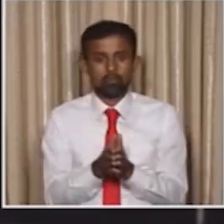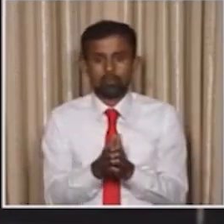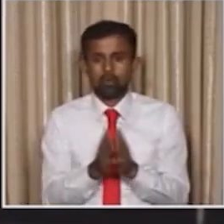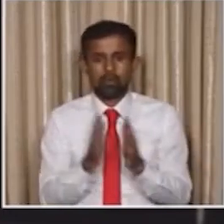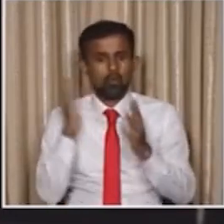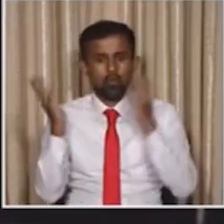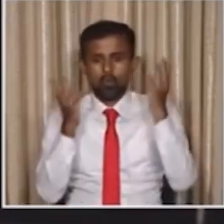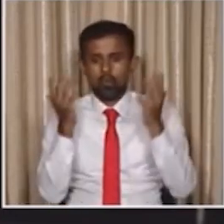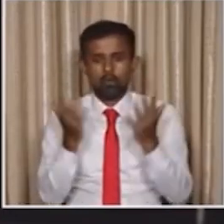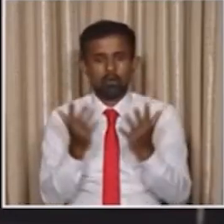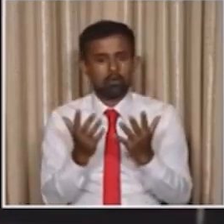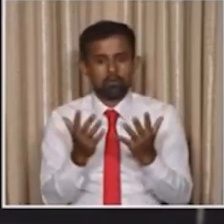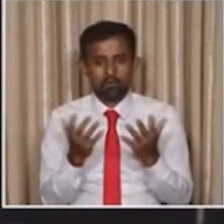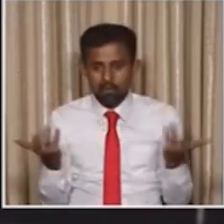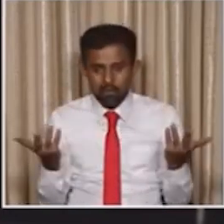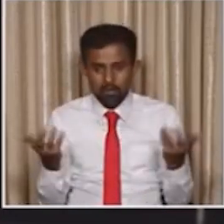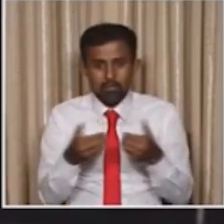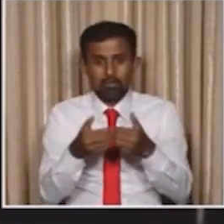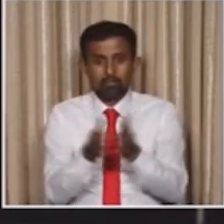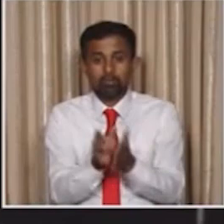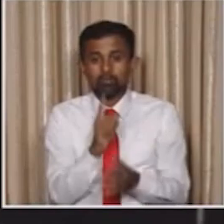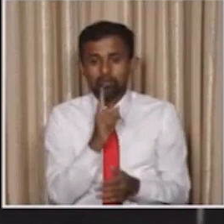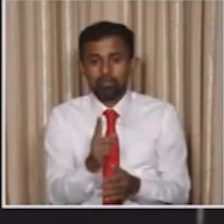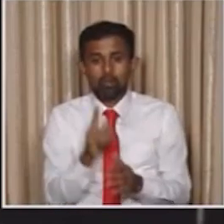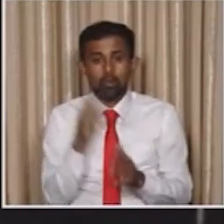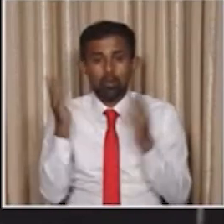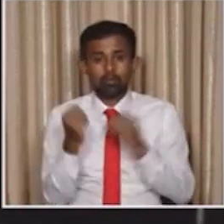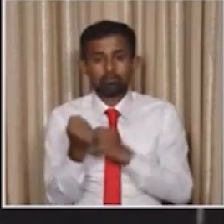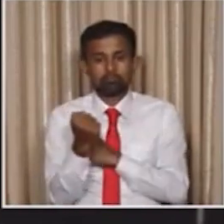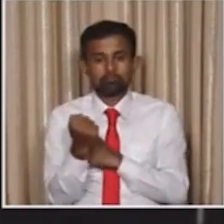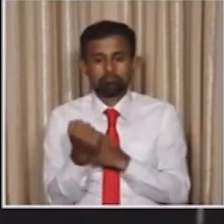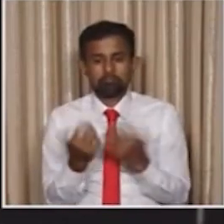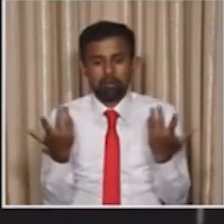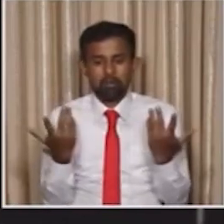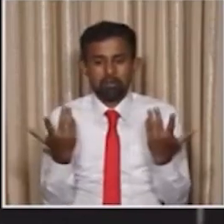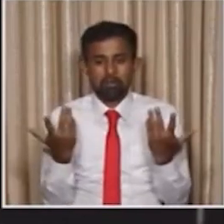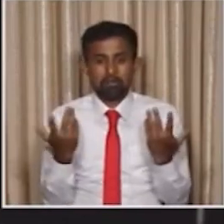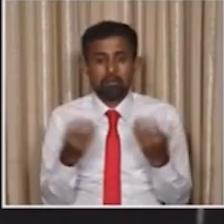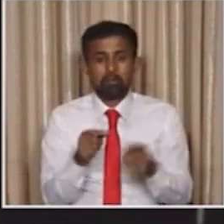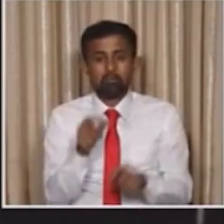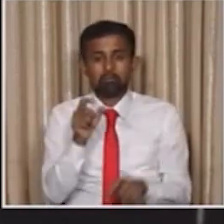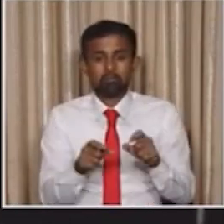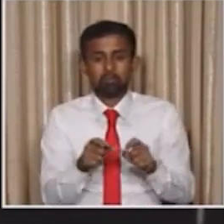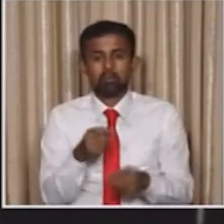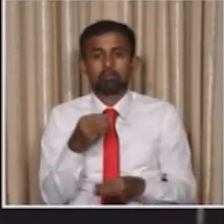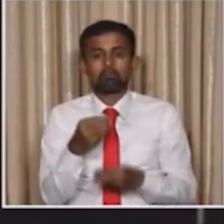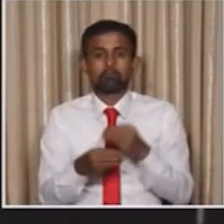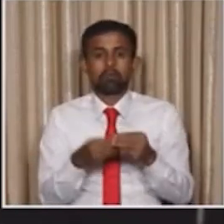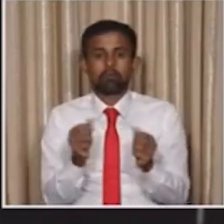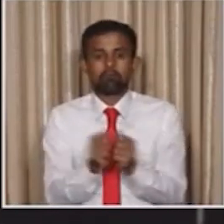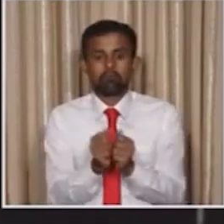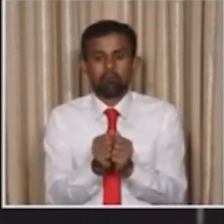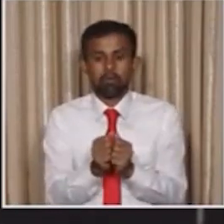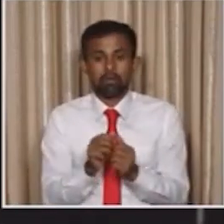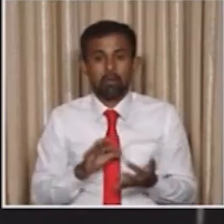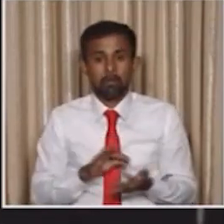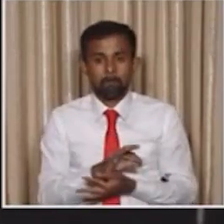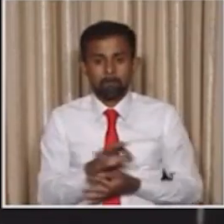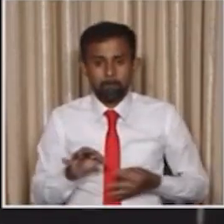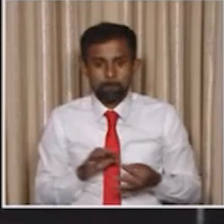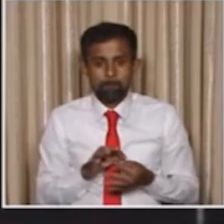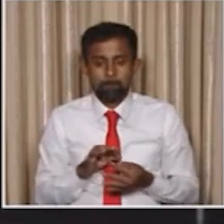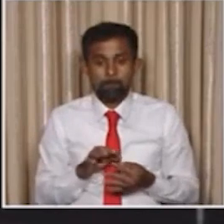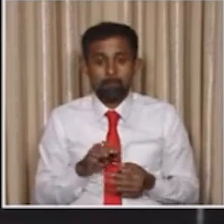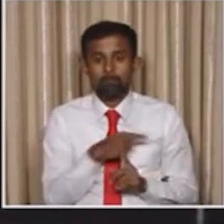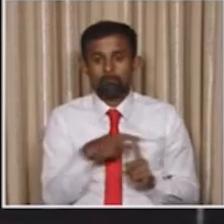ලෝකෙට ස්වාධීන කියලා කියන්නේම ලෝකේ කොන්ද පණ නැති මිනිසුන්ගේ ව්‍යාපාරයක්. හැබැයි ඒකත් අද ප්‍රජාතන්ත්‍රවාදී